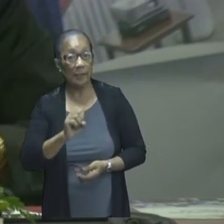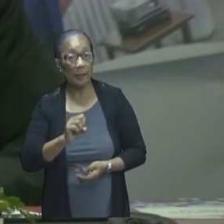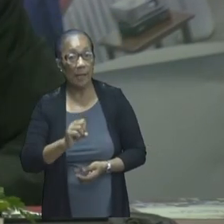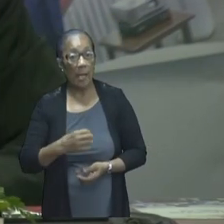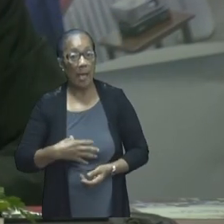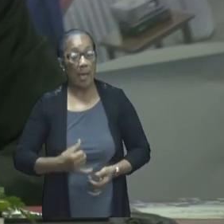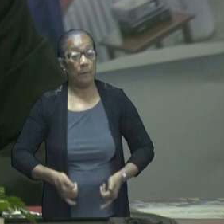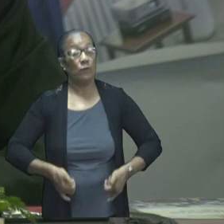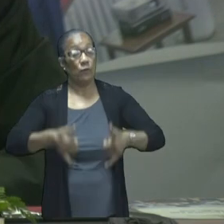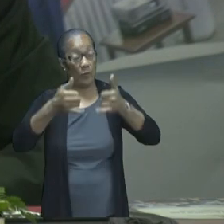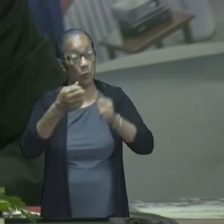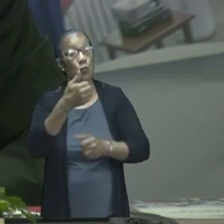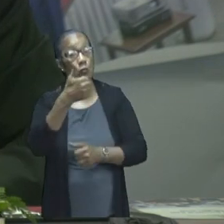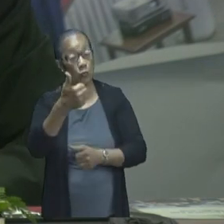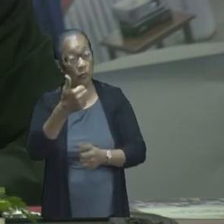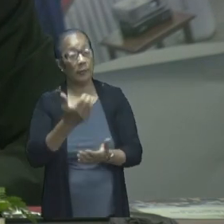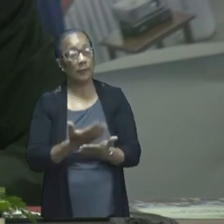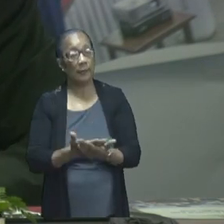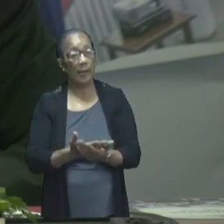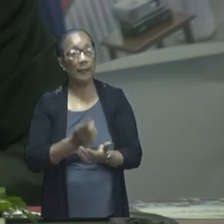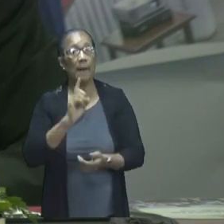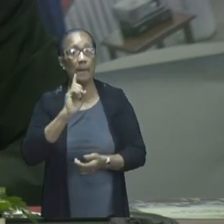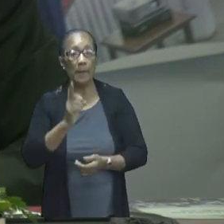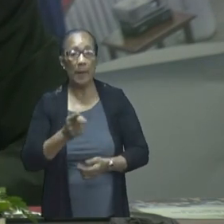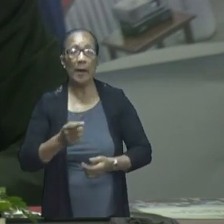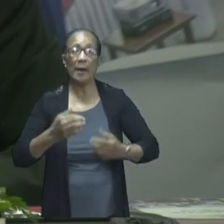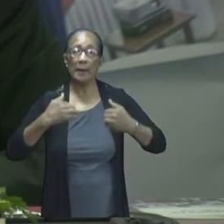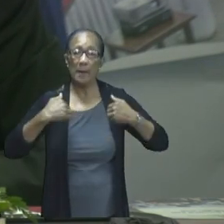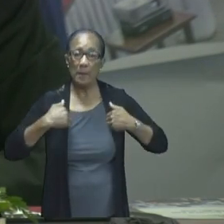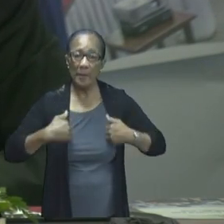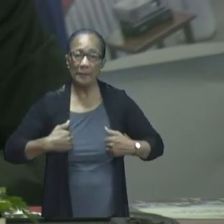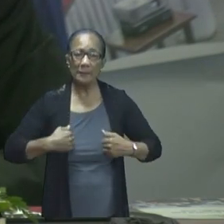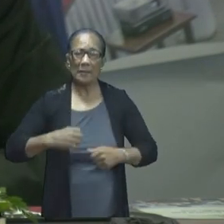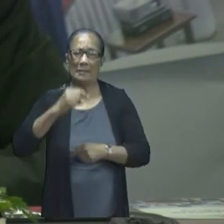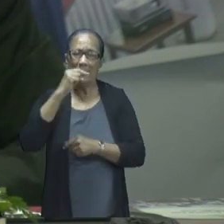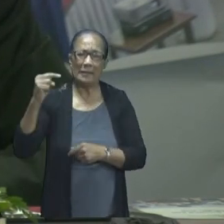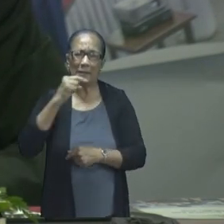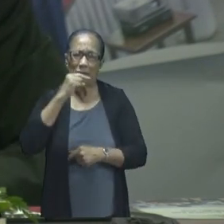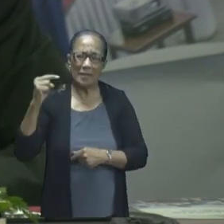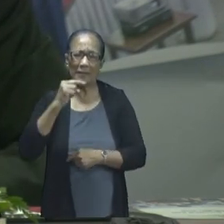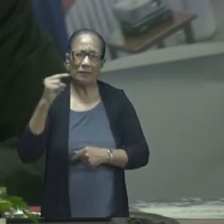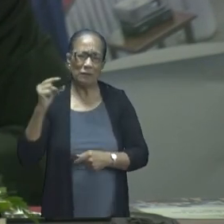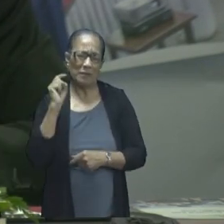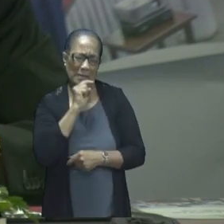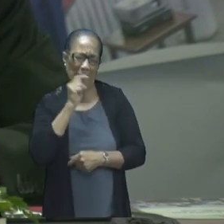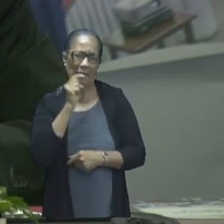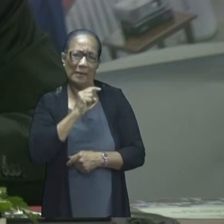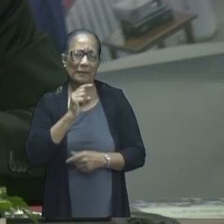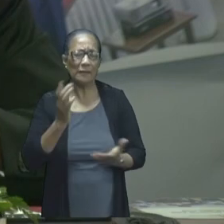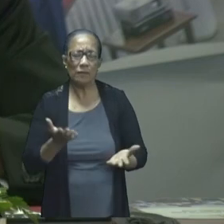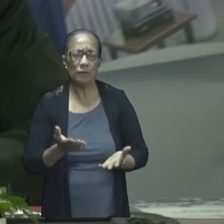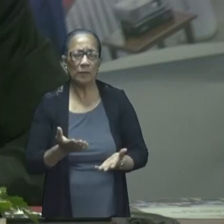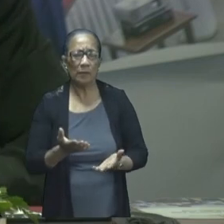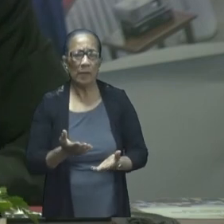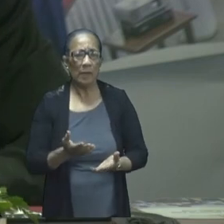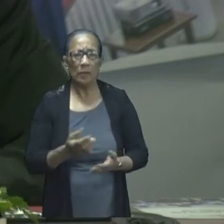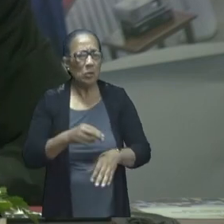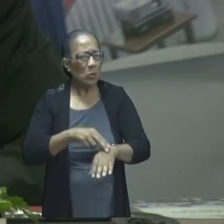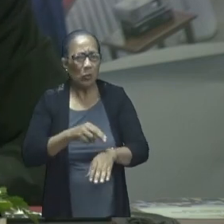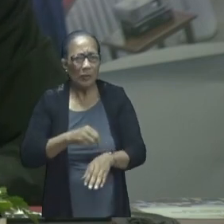doen maar dat men constant met een stukje negativiteit bezig is en dat is ook niet wat we nodig